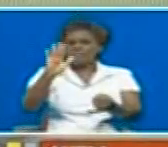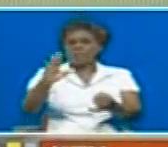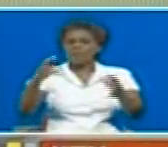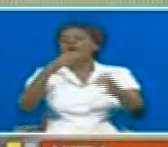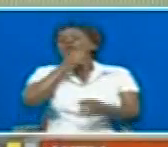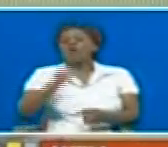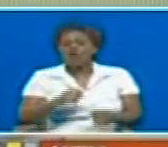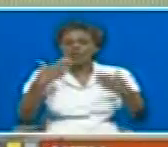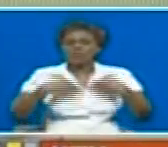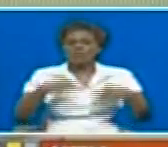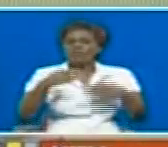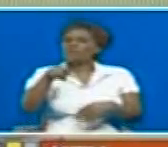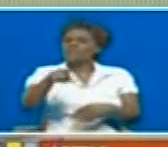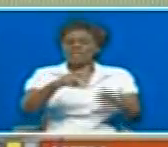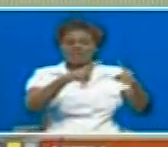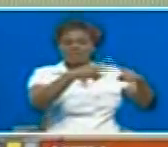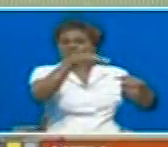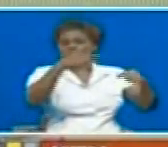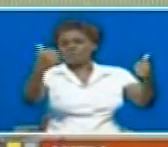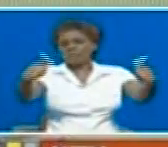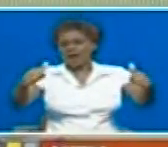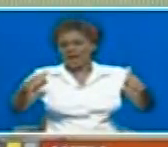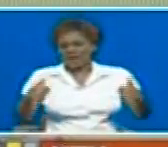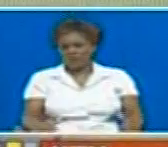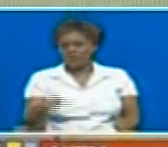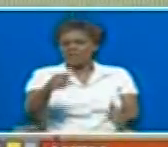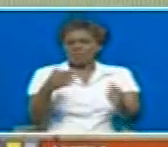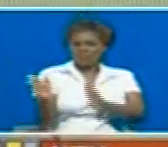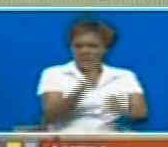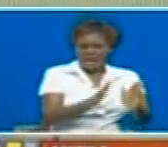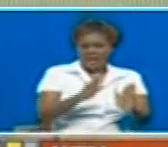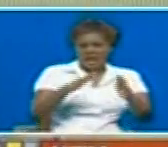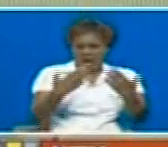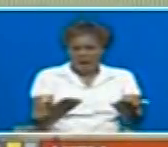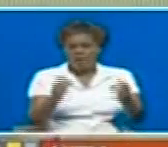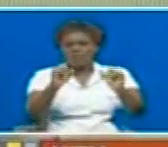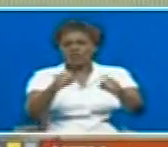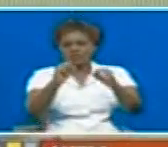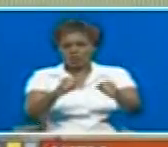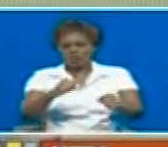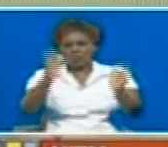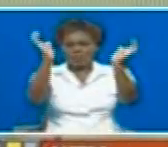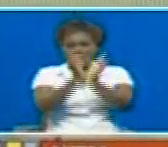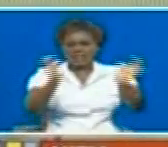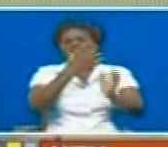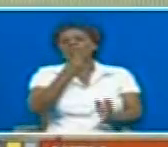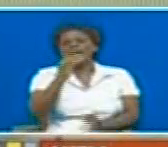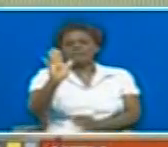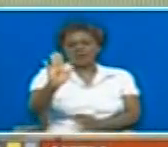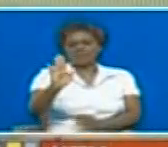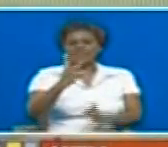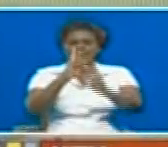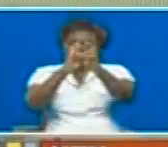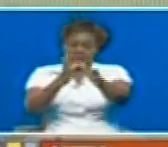jamii ya Wabukusu kuwa hajatairiwa, akifanya njia mojawapo ya kumtia adabu. Mwanahabari